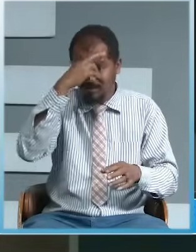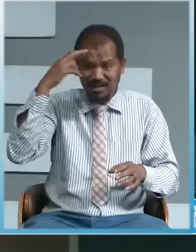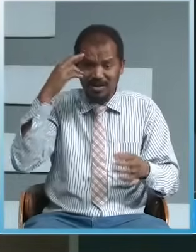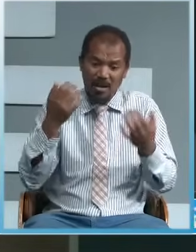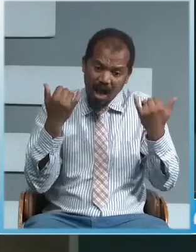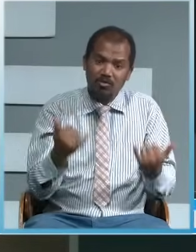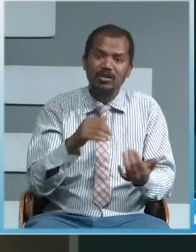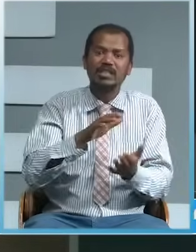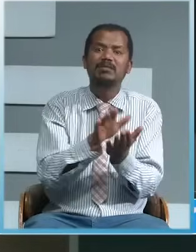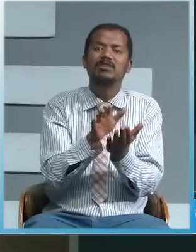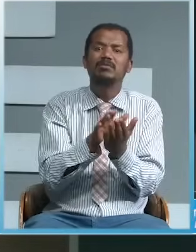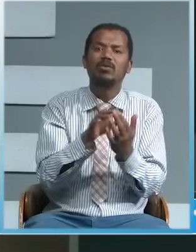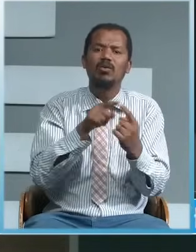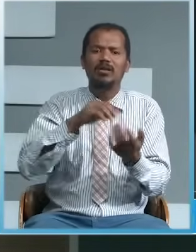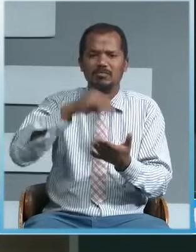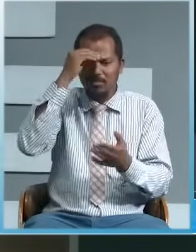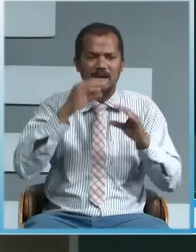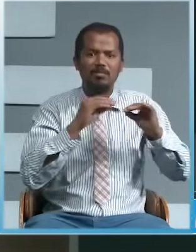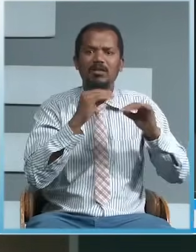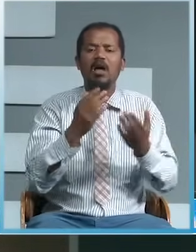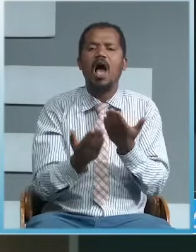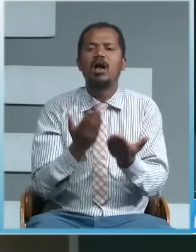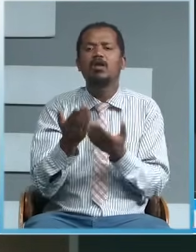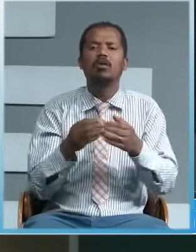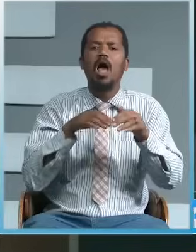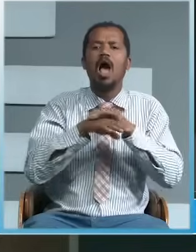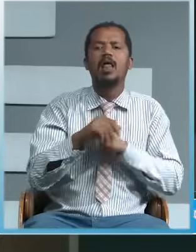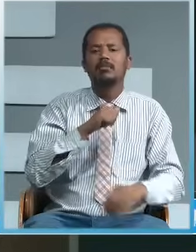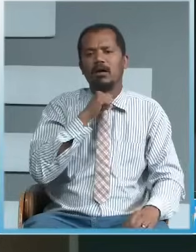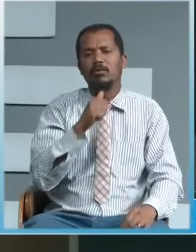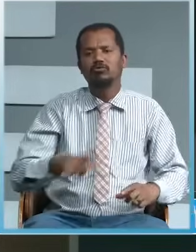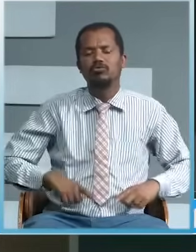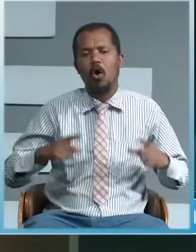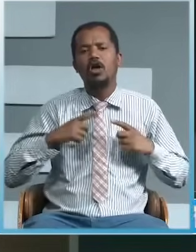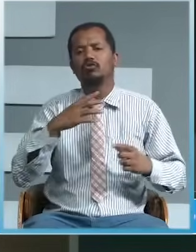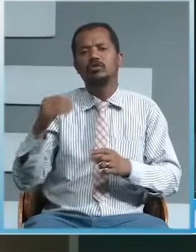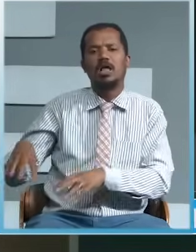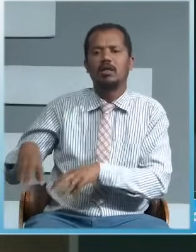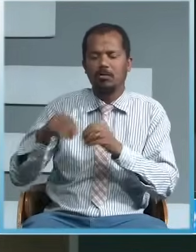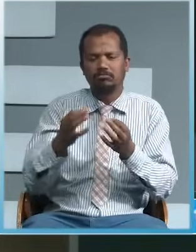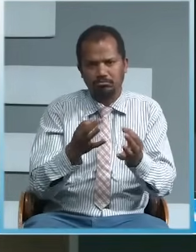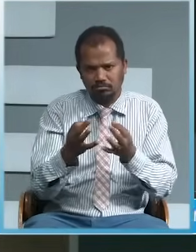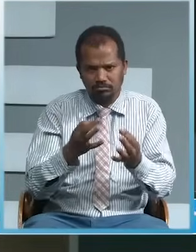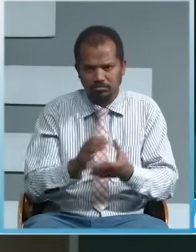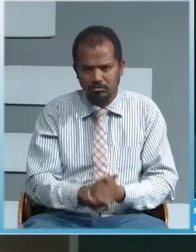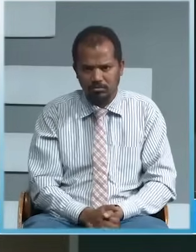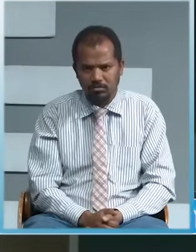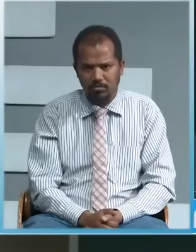እጦት ምክንያት አሁንም ትምህርት ቤቶች ወደ መማር ማስተማር አገልግሎት አለመግባታቸውን ነዋሪዎች እና ተማሪዎች